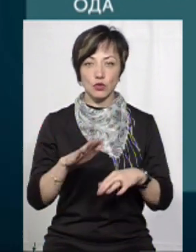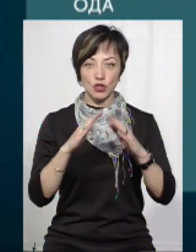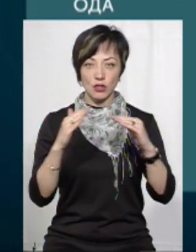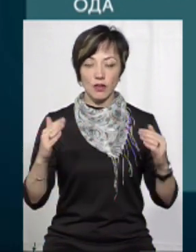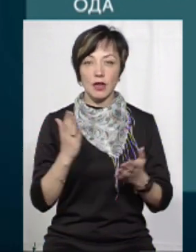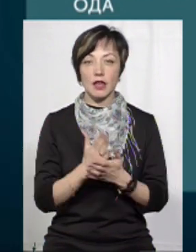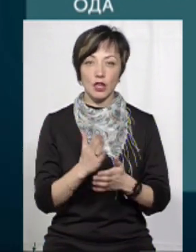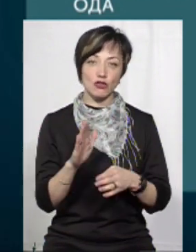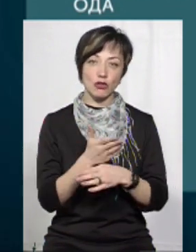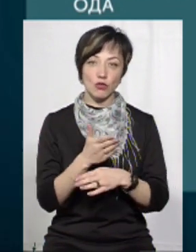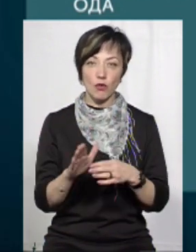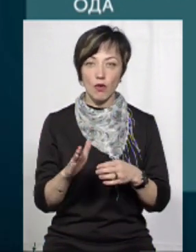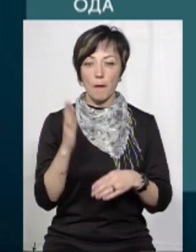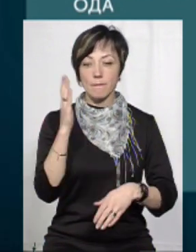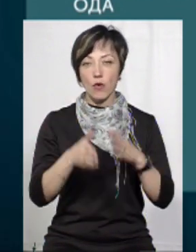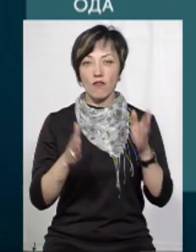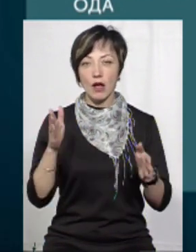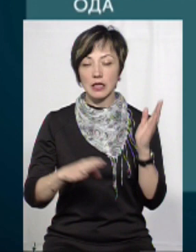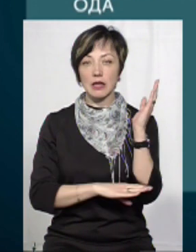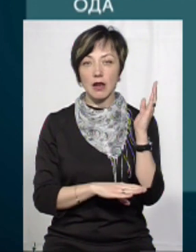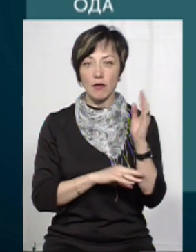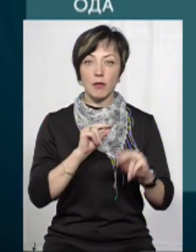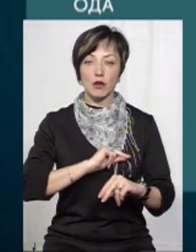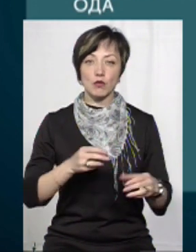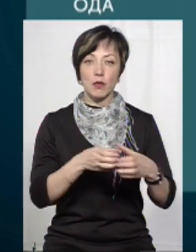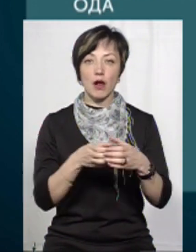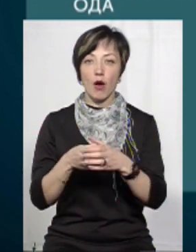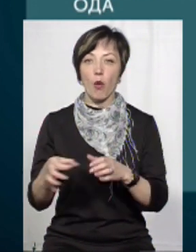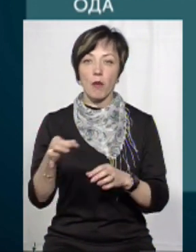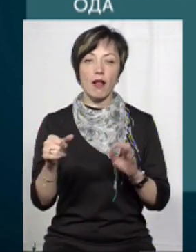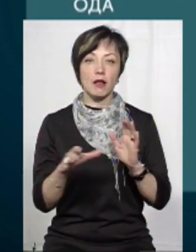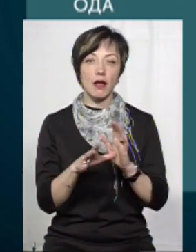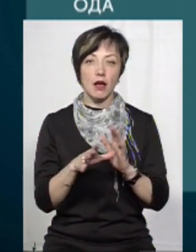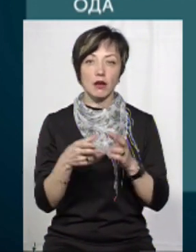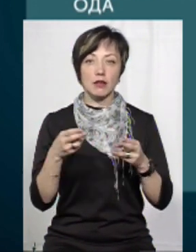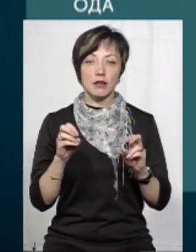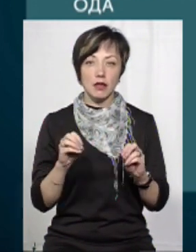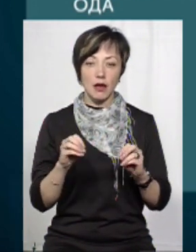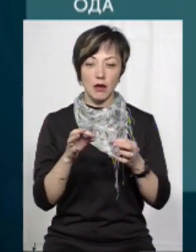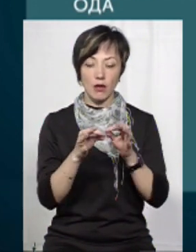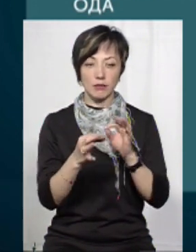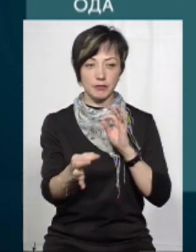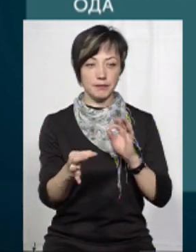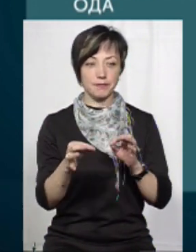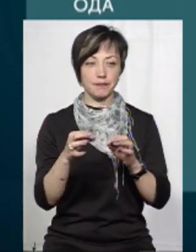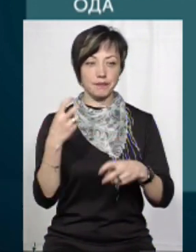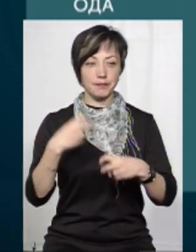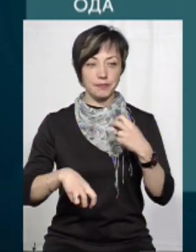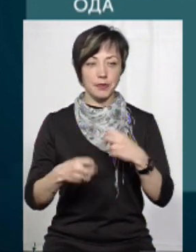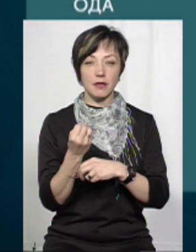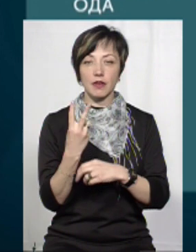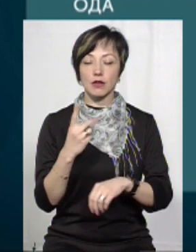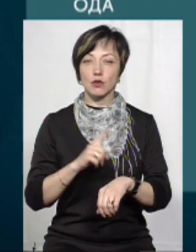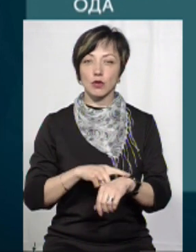Є частково десь повалені дерева, працюють бригади обленерго, де обірвало провода. На 12